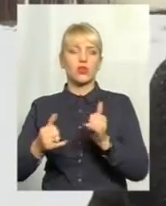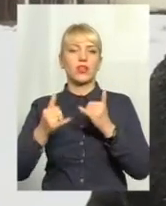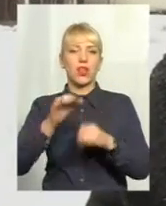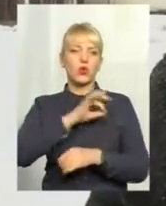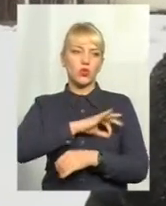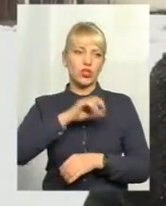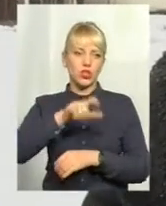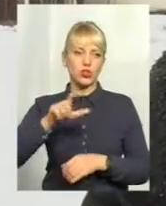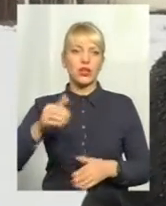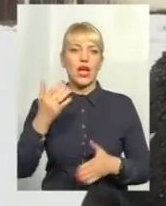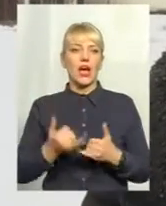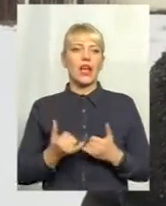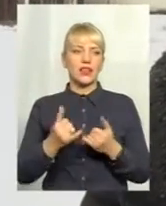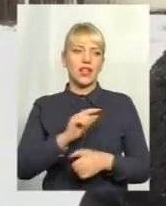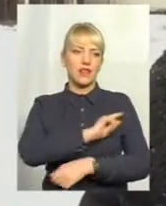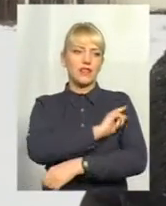осіб, для фізичних від